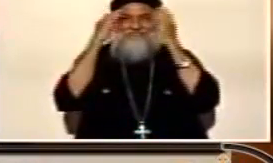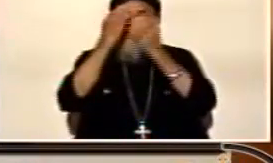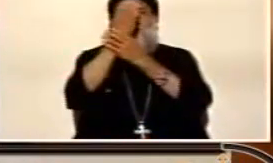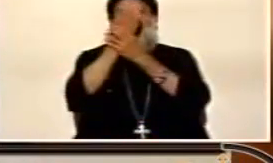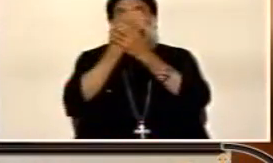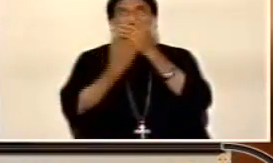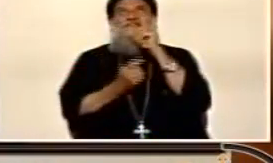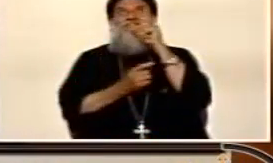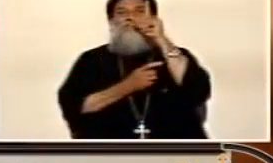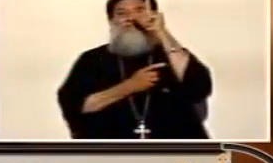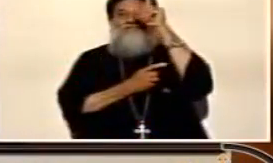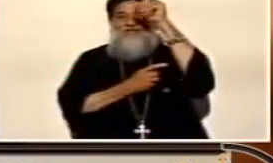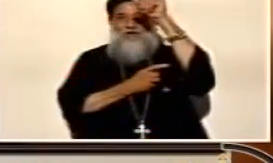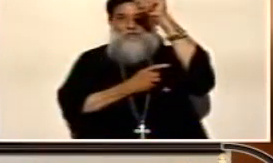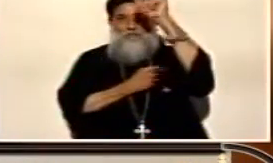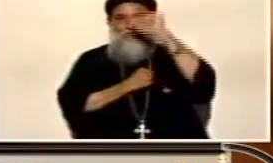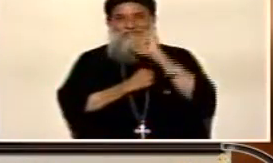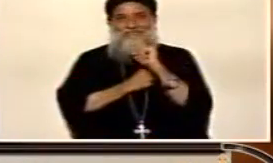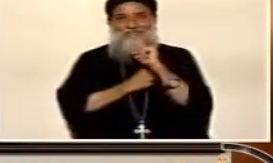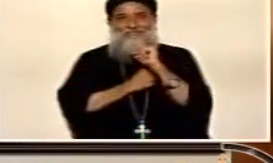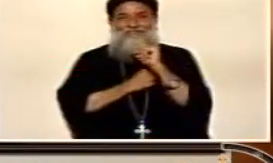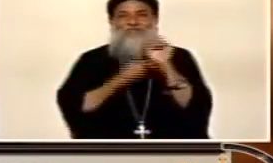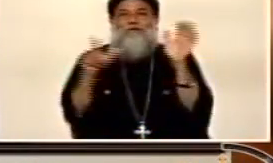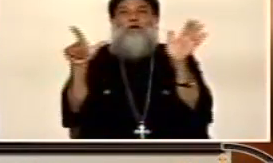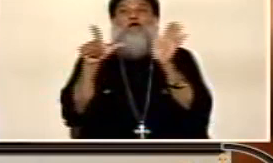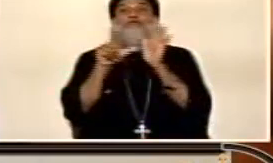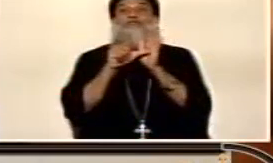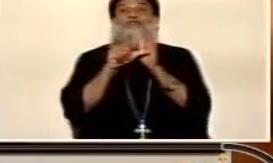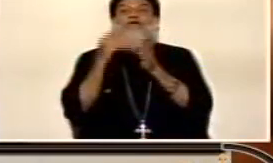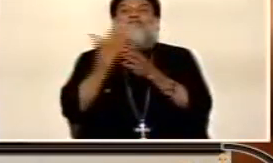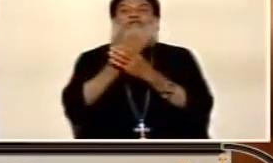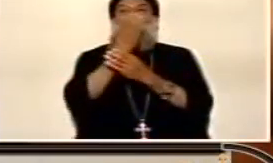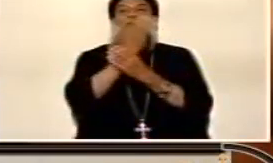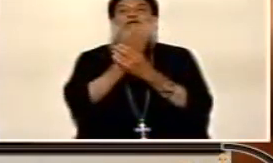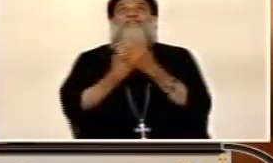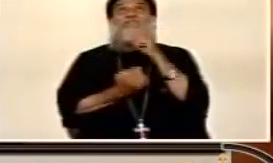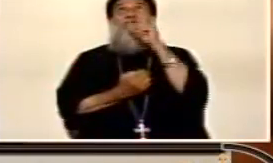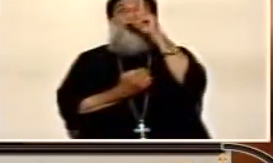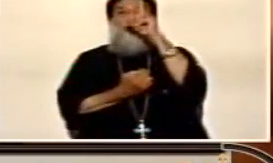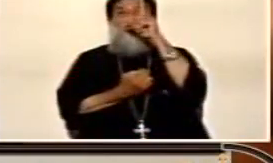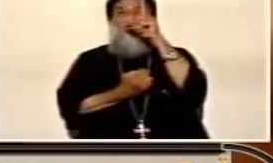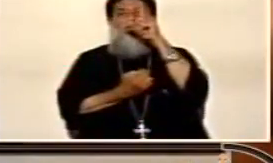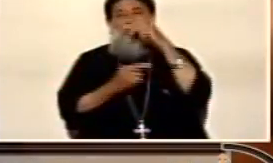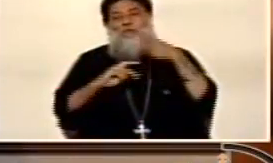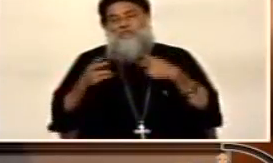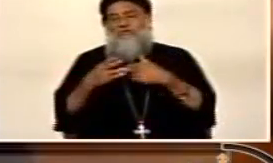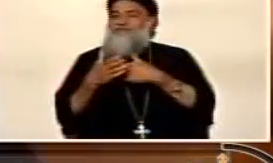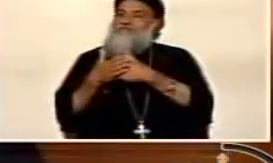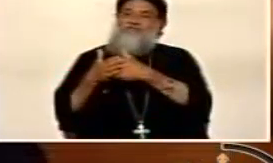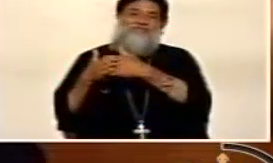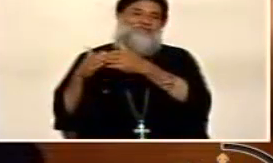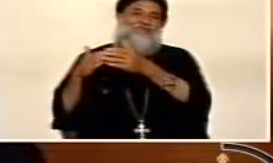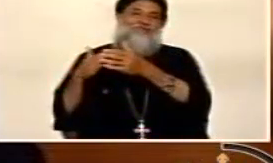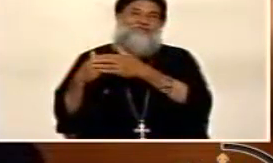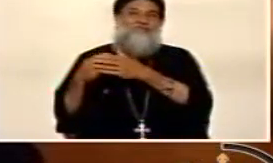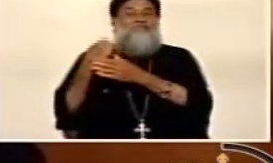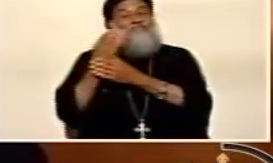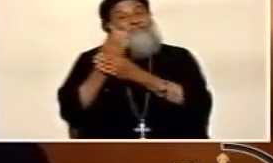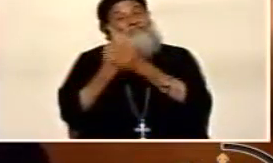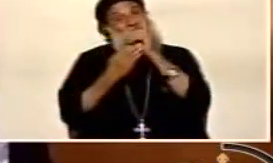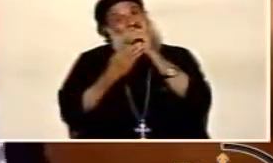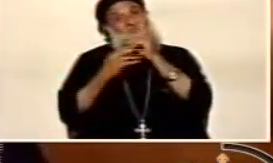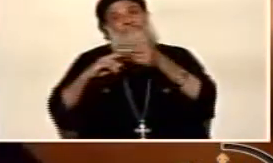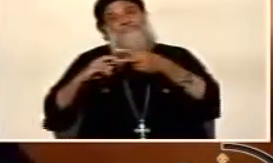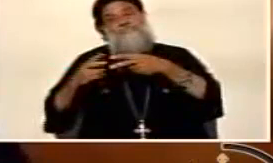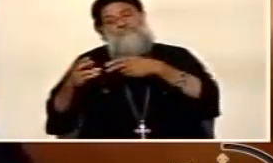العلي. يعني ده تميز أولاد الله عن غيرهم. أي شخص